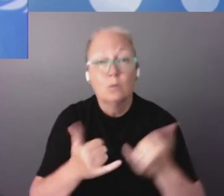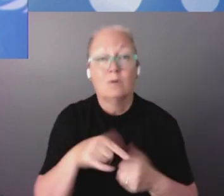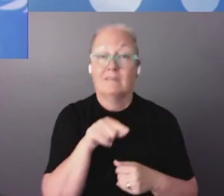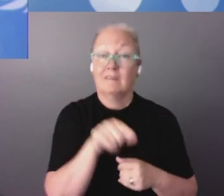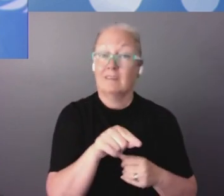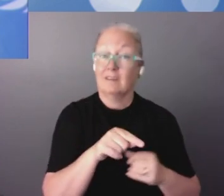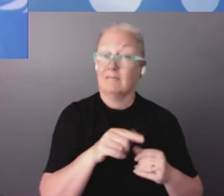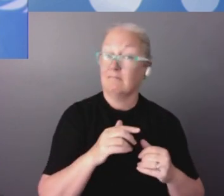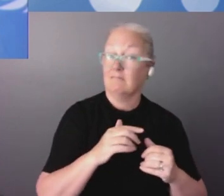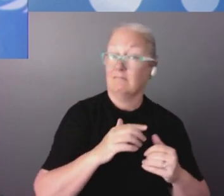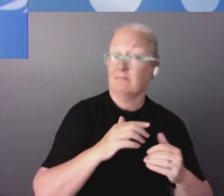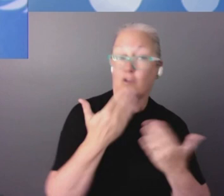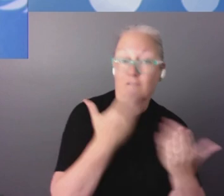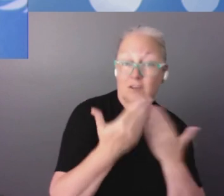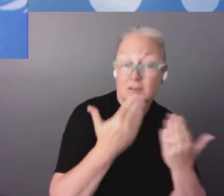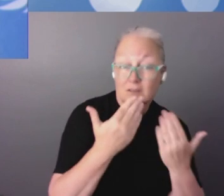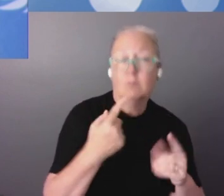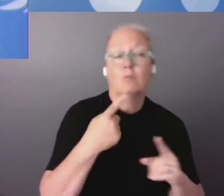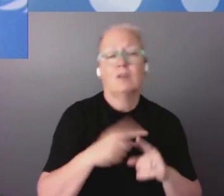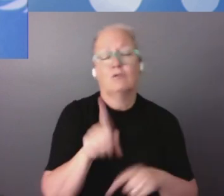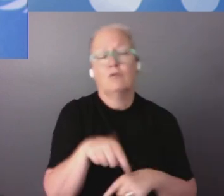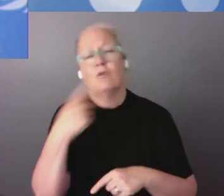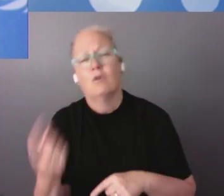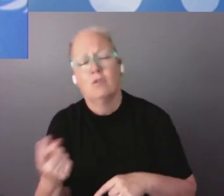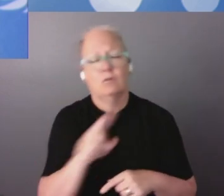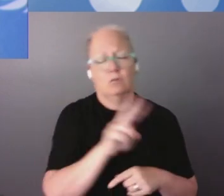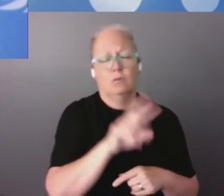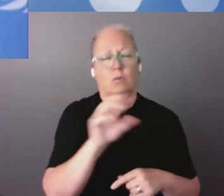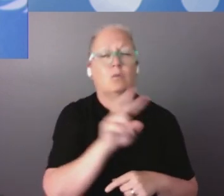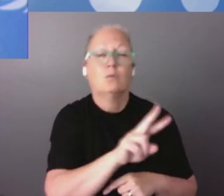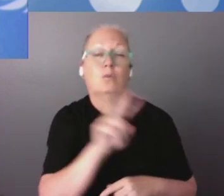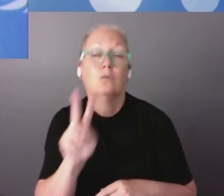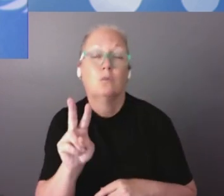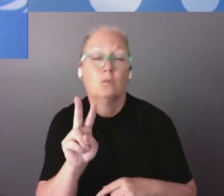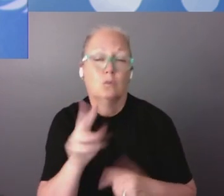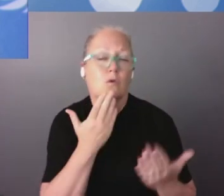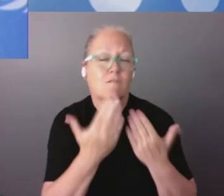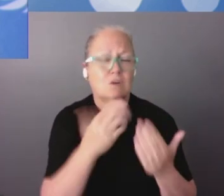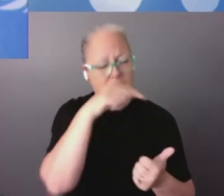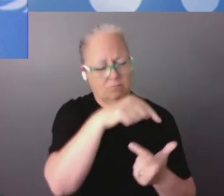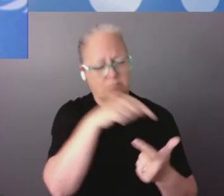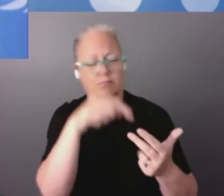塔要举办一个重要的会议，我们的这个